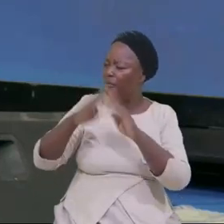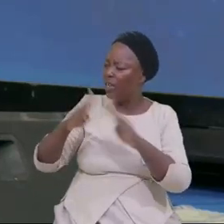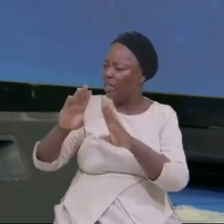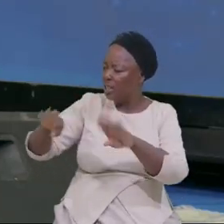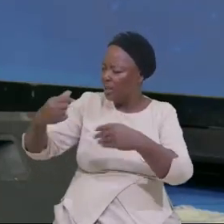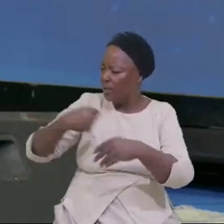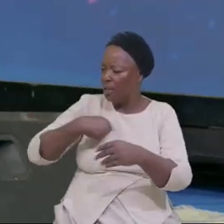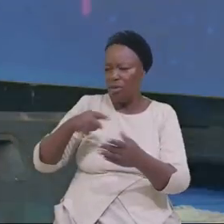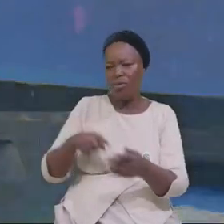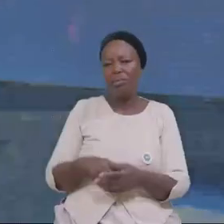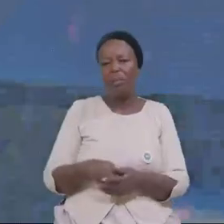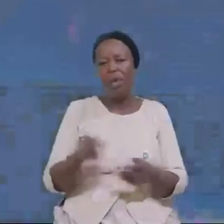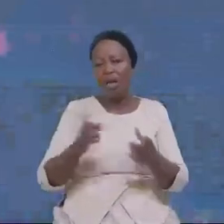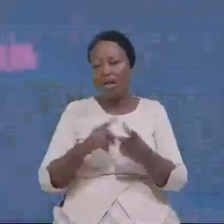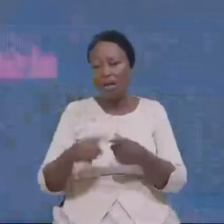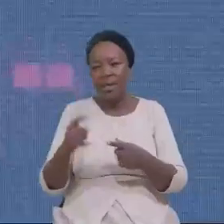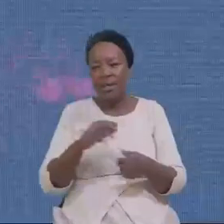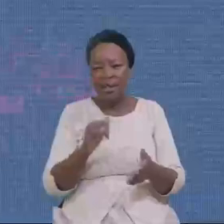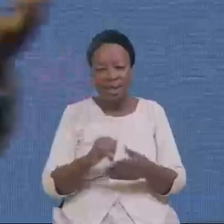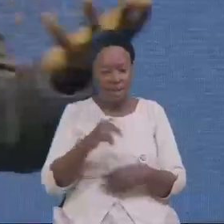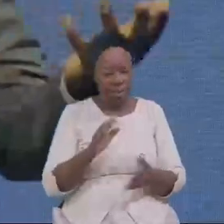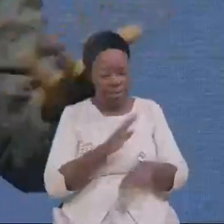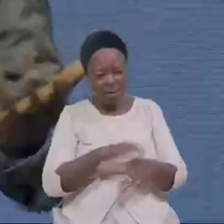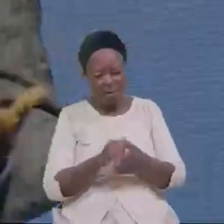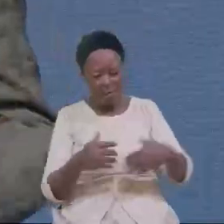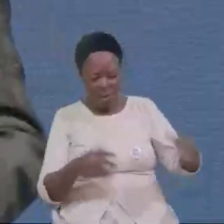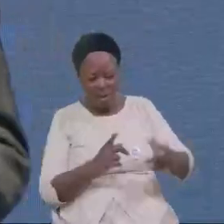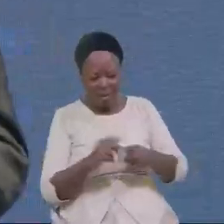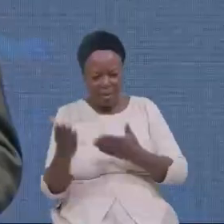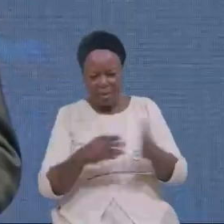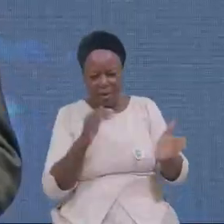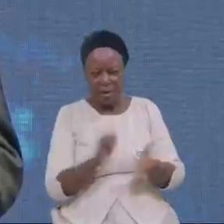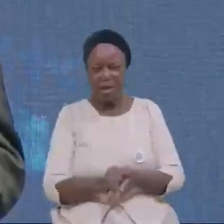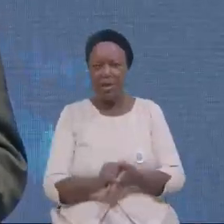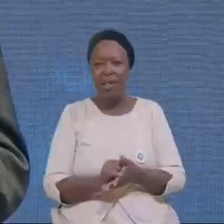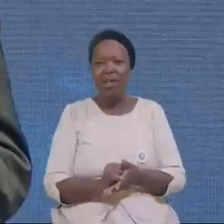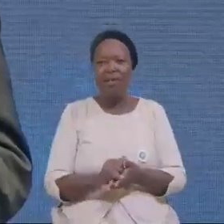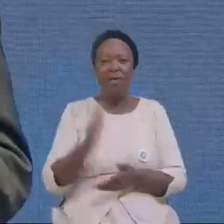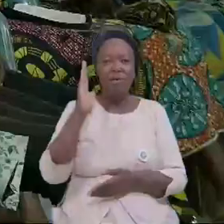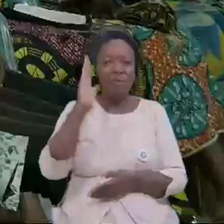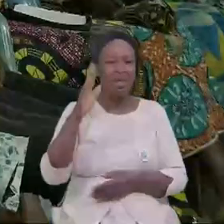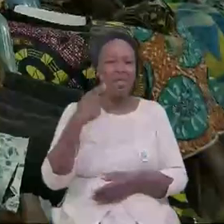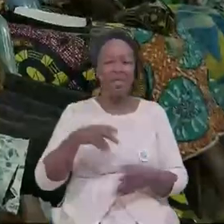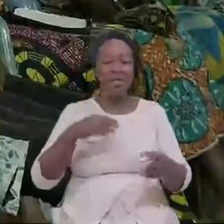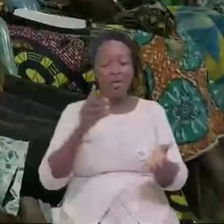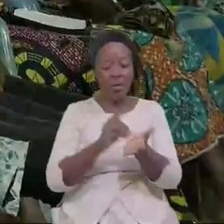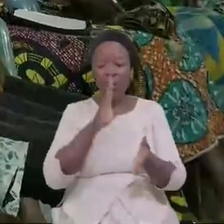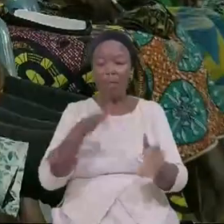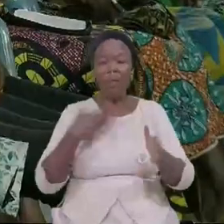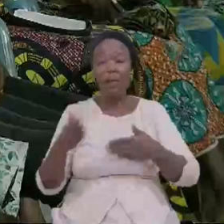Saleh. De tel côté, et tu prends ça. Est-ce que le docteur sera content?